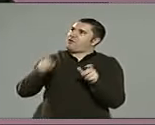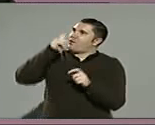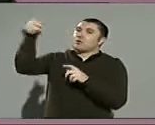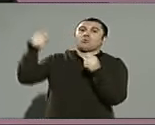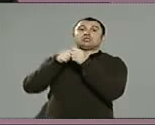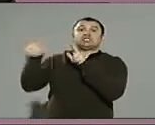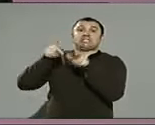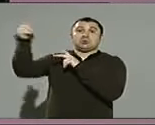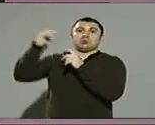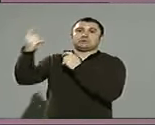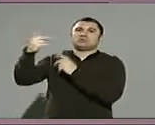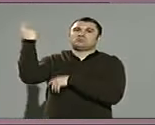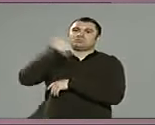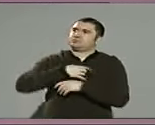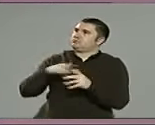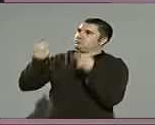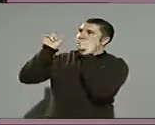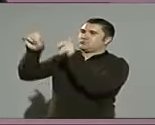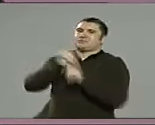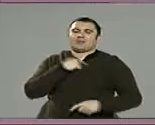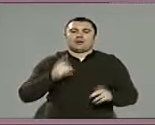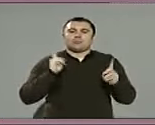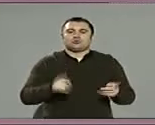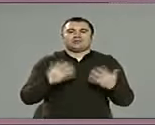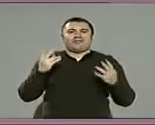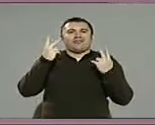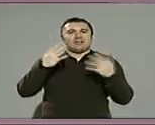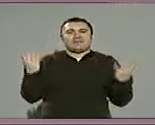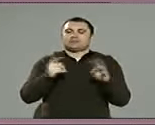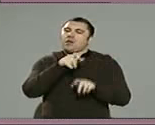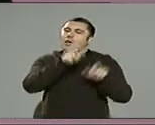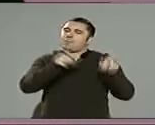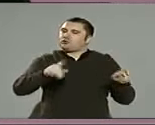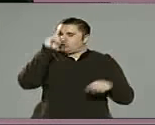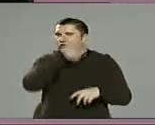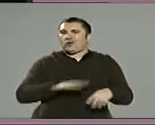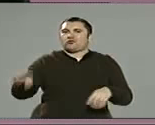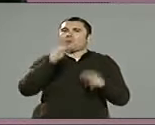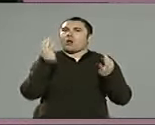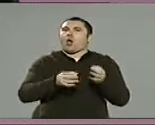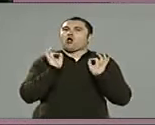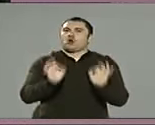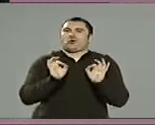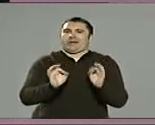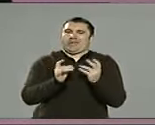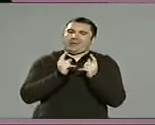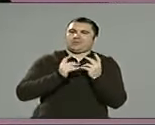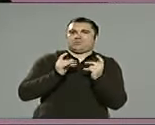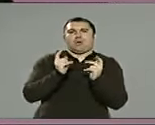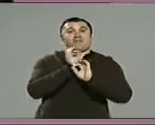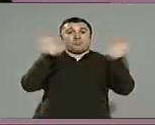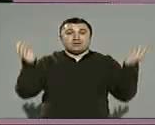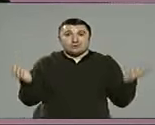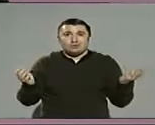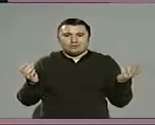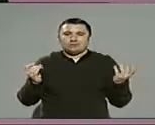kommt. Uns muss es immer um konkrete Verbesserungen für die Menschen in Deutschland gehen. Und schon in diesem Jahr haben wir